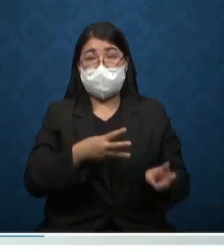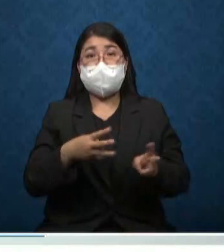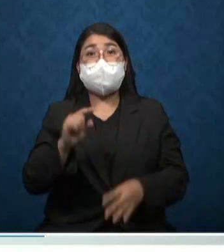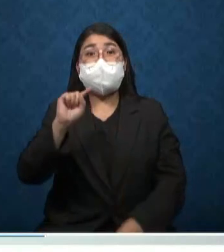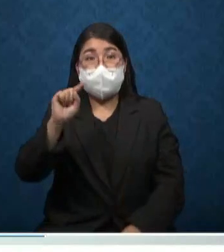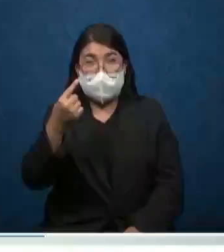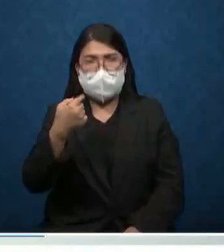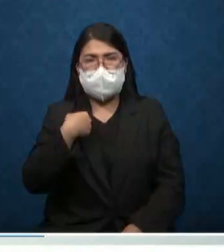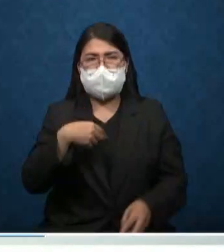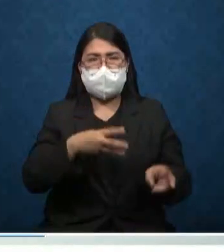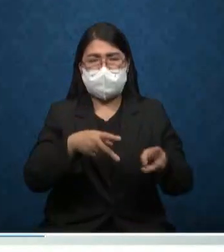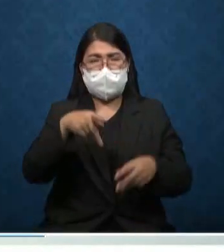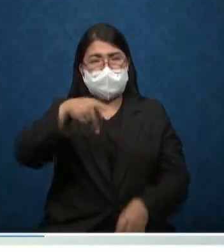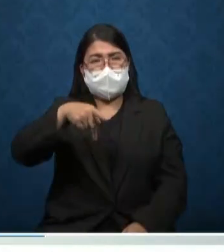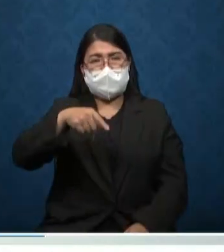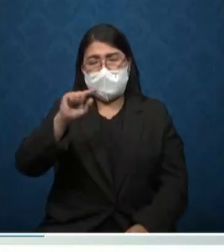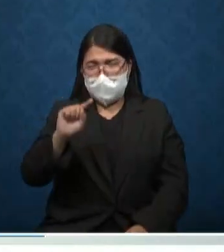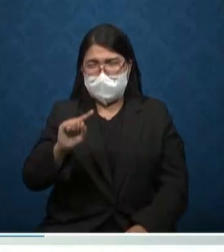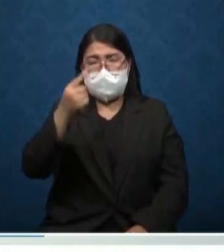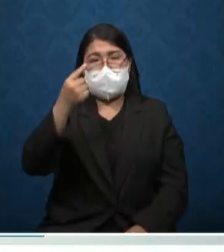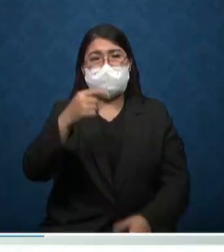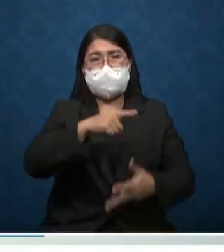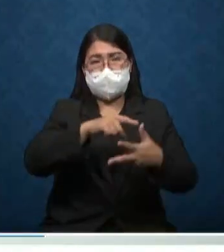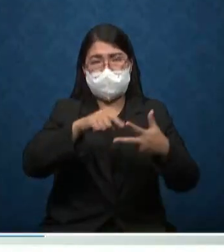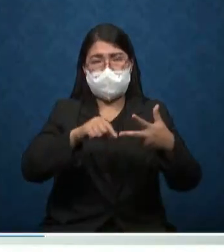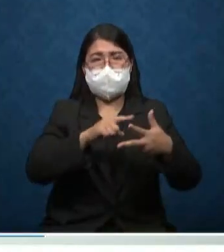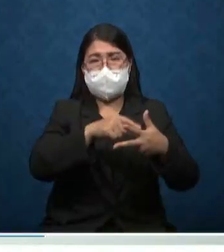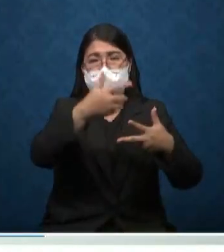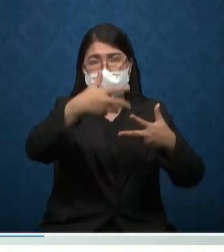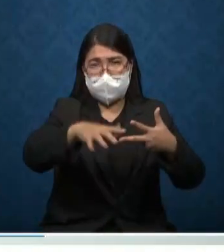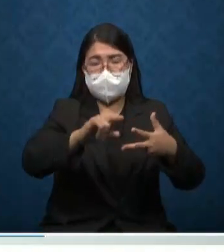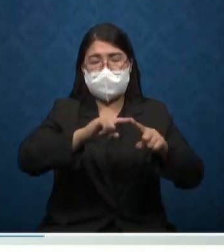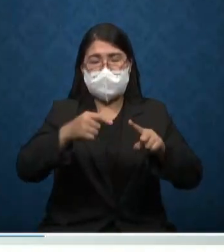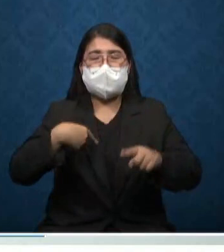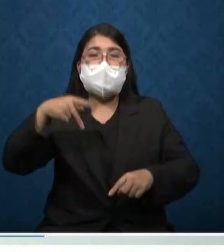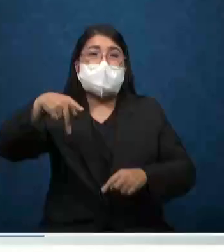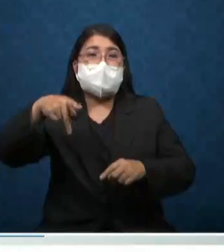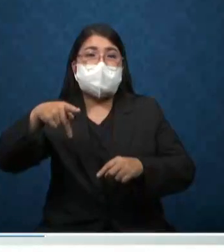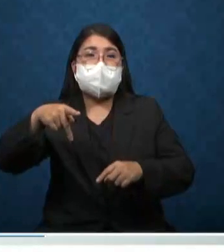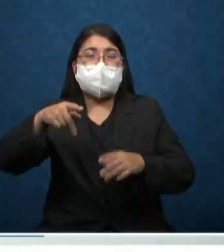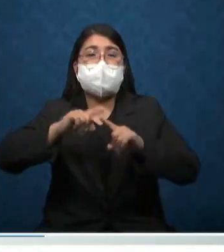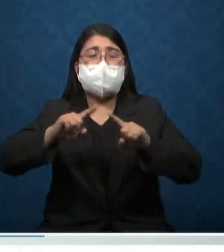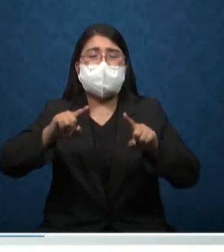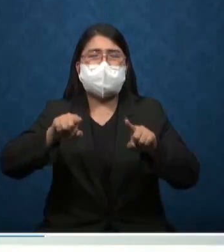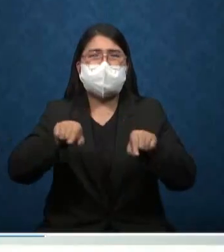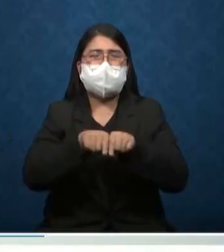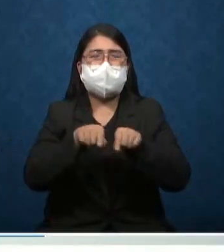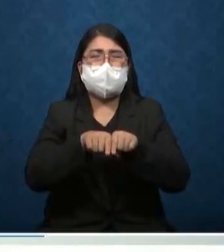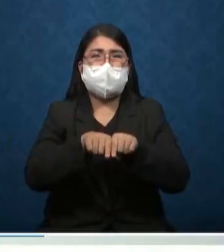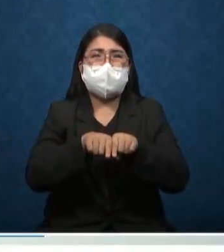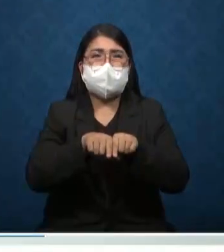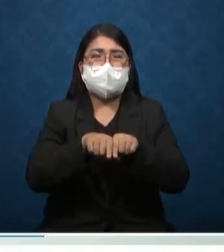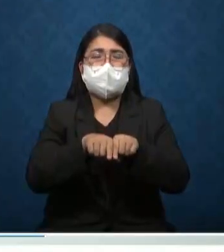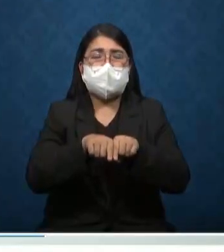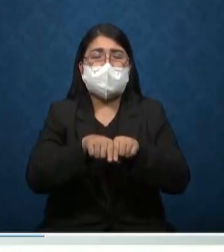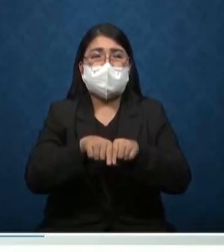ทางพิเศษนอกเหนือจากการศึกษา3รูปแบบที่มีอยู่แล้วเพราะนั้นช่องทางนี้นะคะจะเป็นช่องทางที่การกำหนด